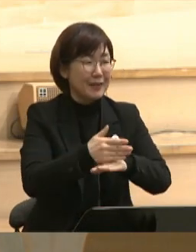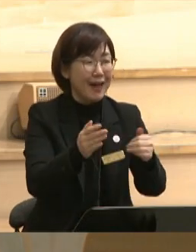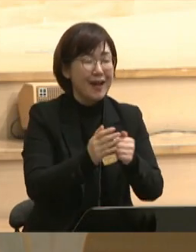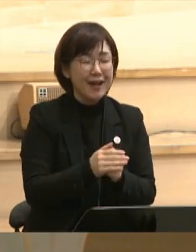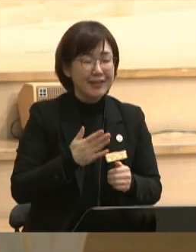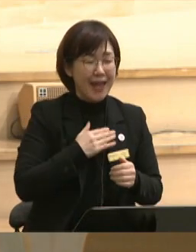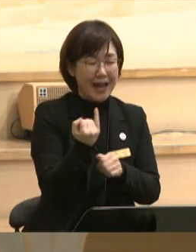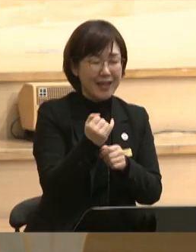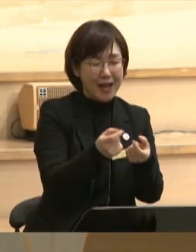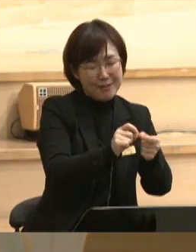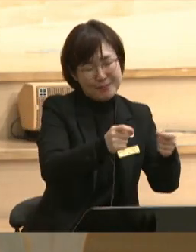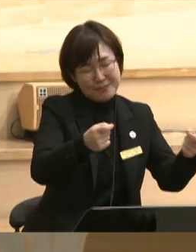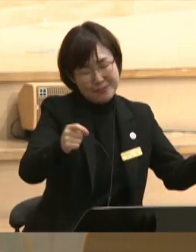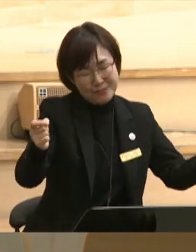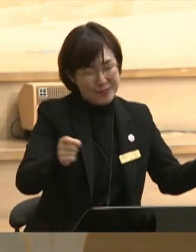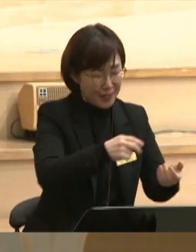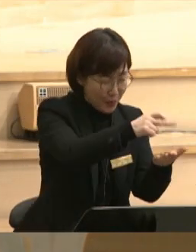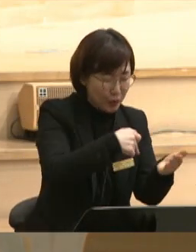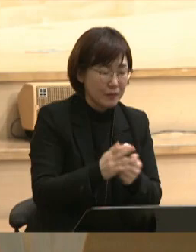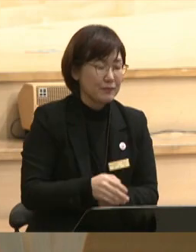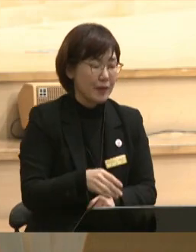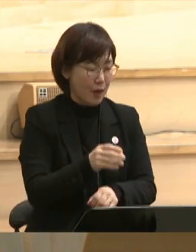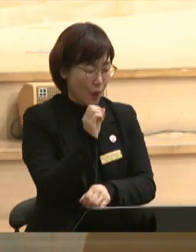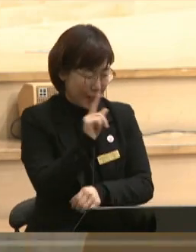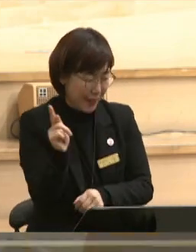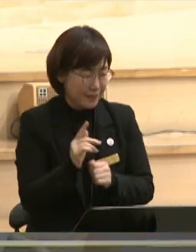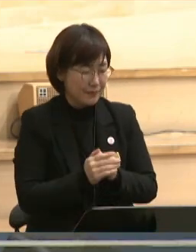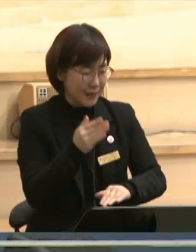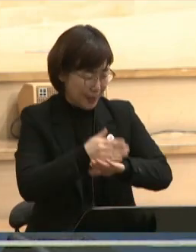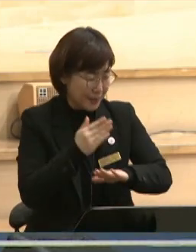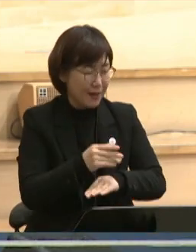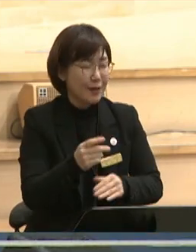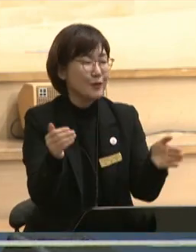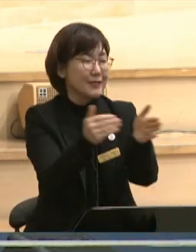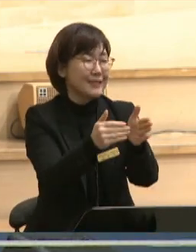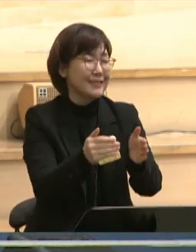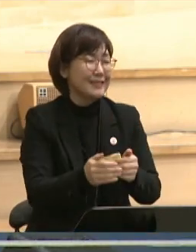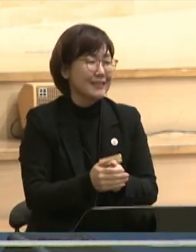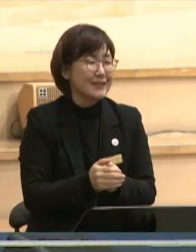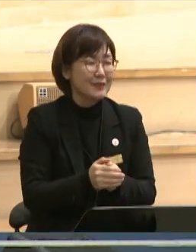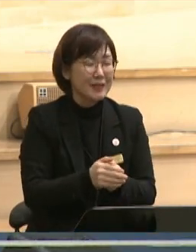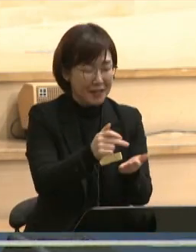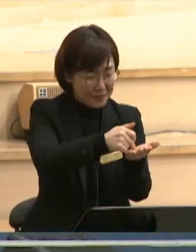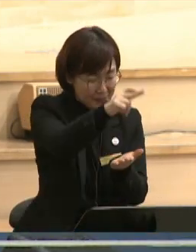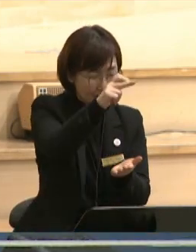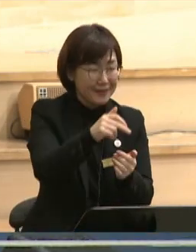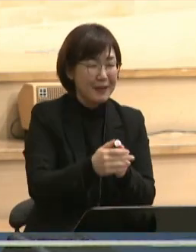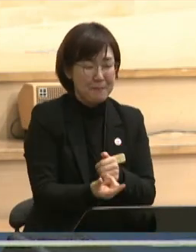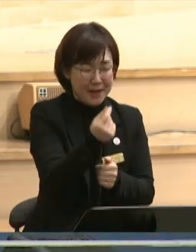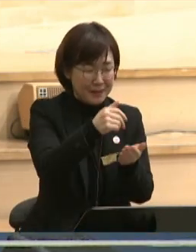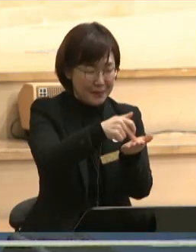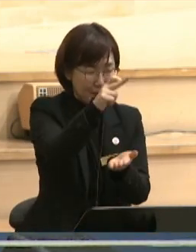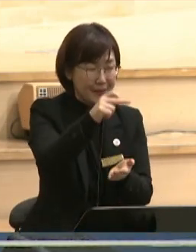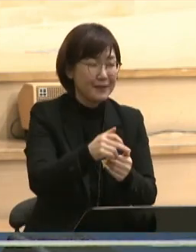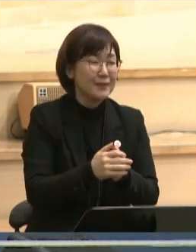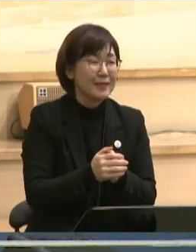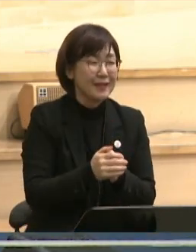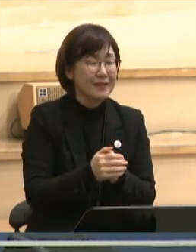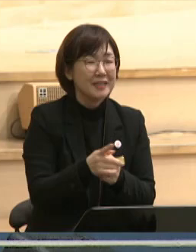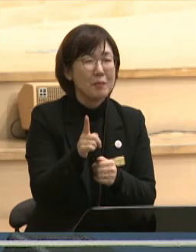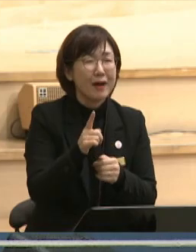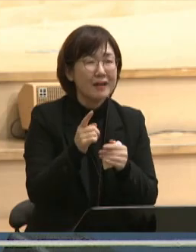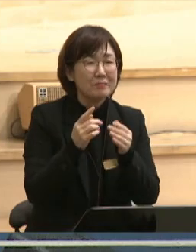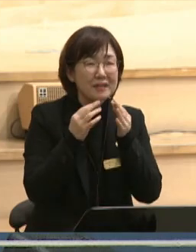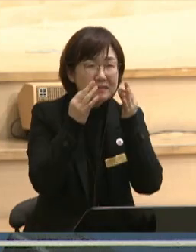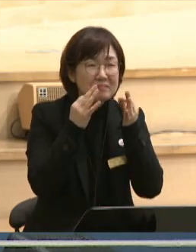아주 길게 써도 저는 오케이 감사 이렇게 보내죠 단지 좀